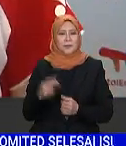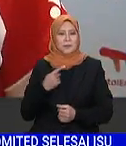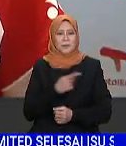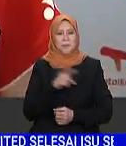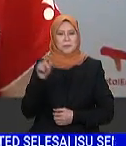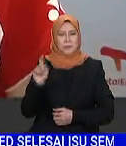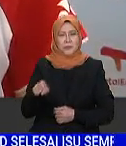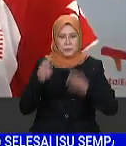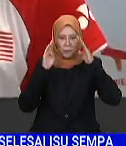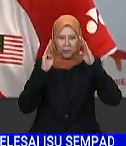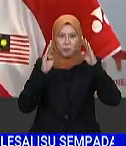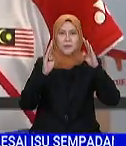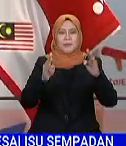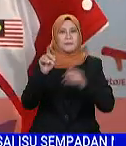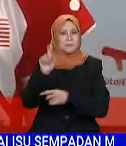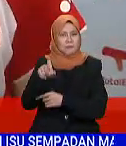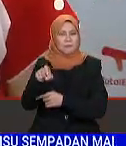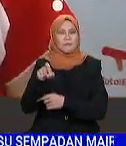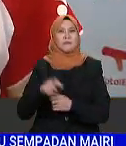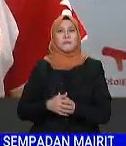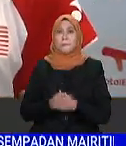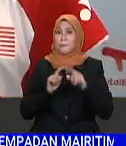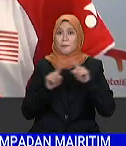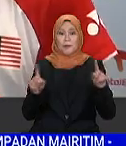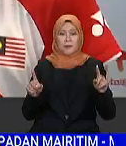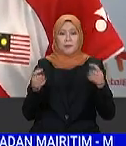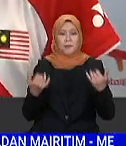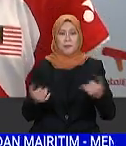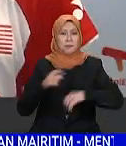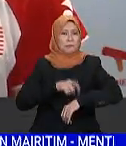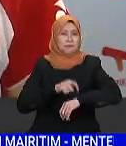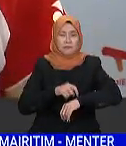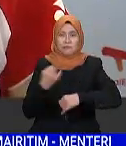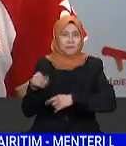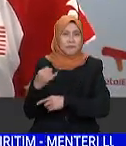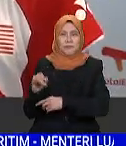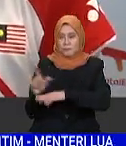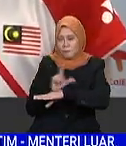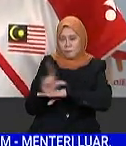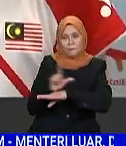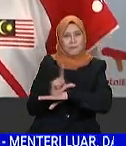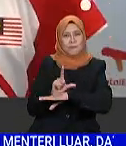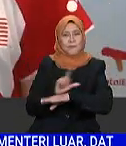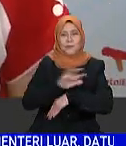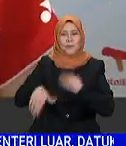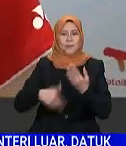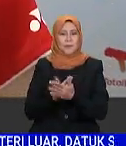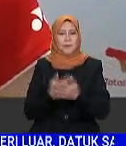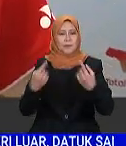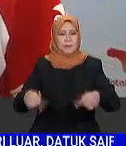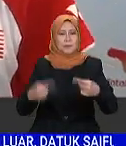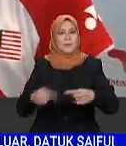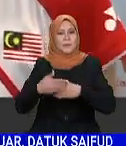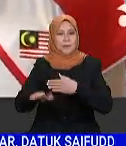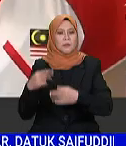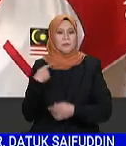to focus on it. But now there's not much time to training. So after all this tournament, I think